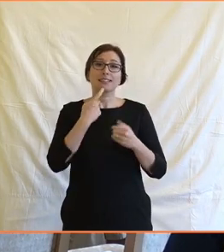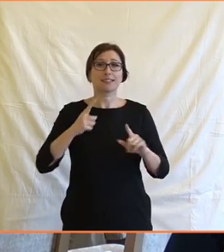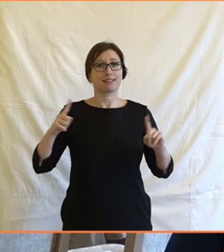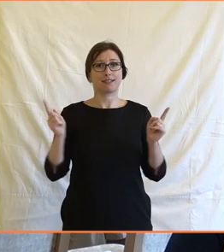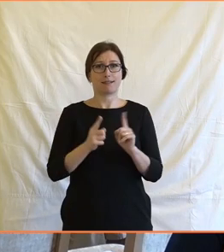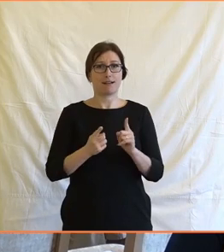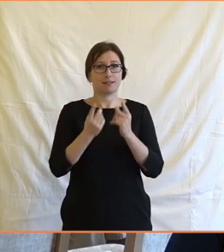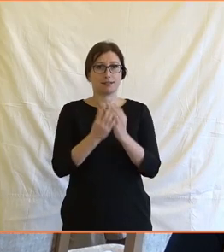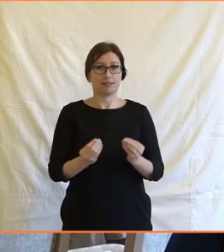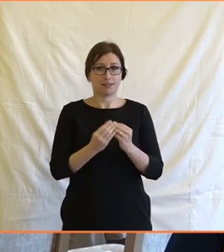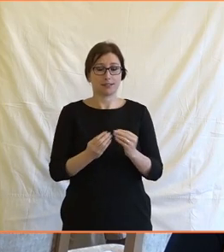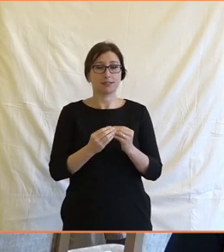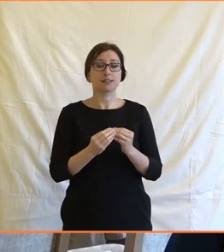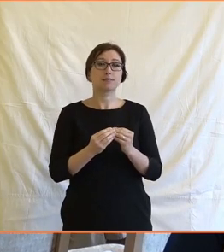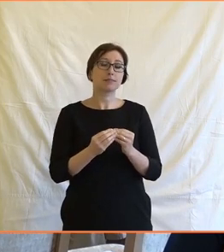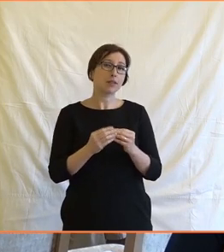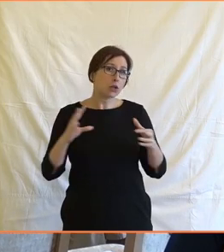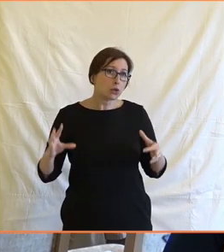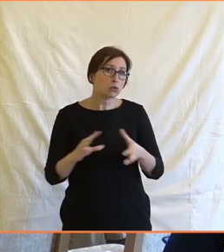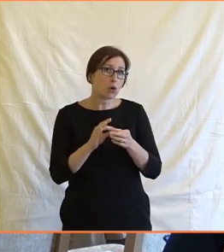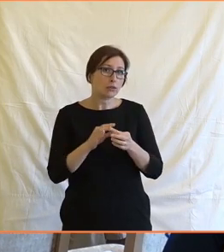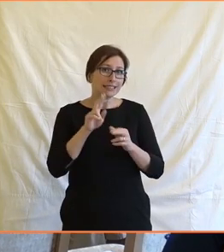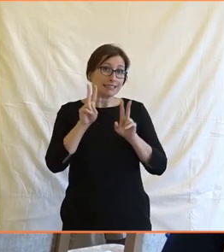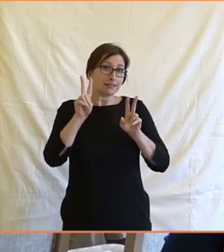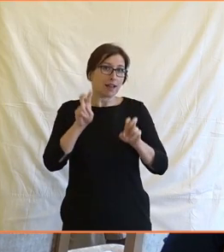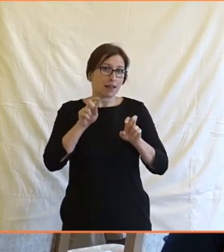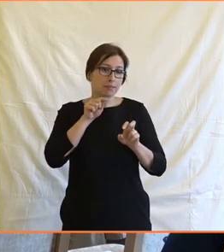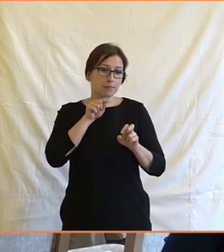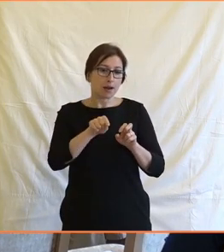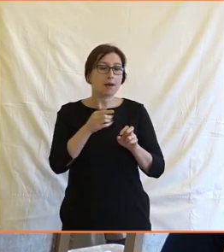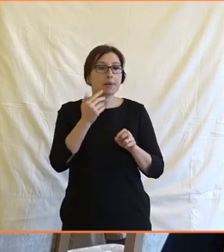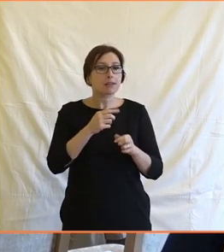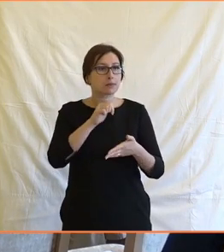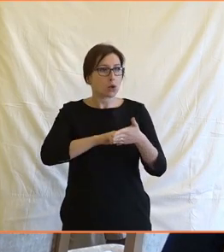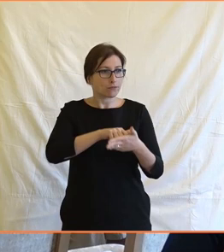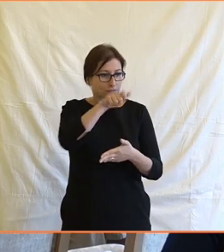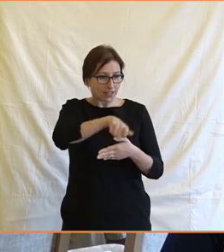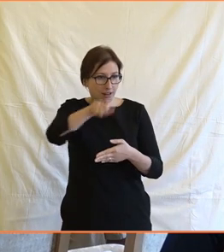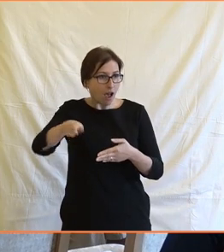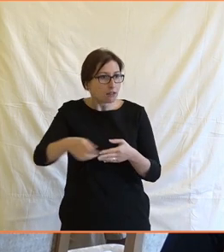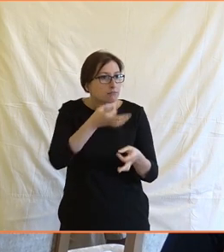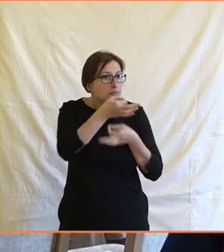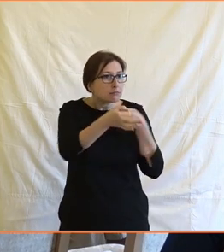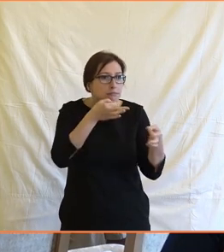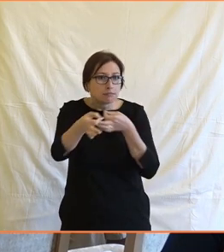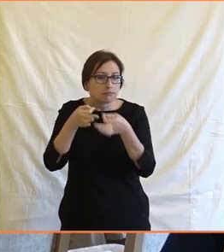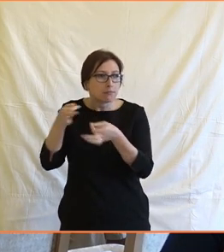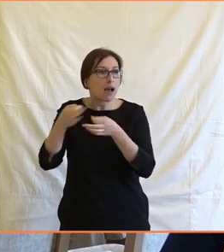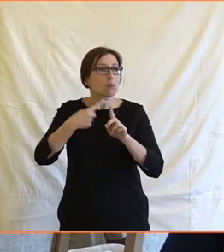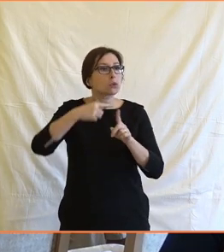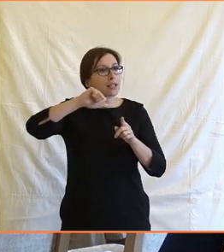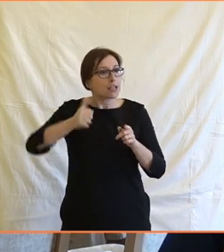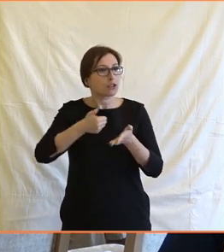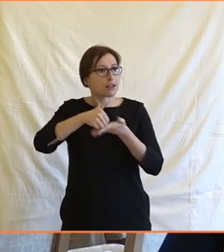krátce říci něco k otázkám, které jsme kladli novinářům a dalším